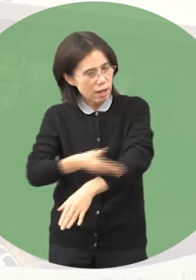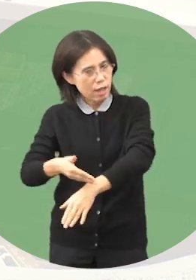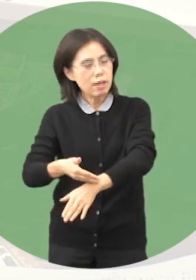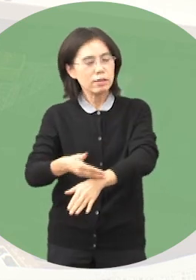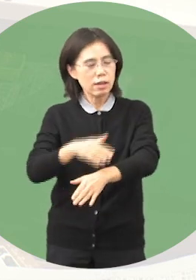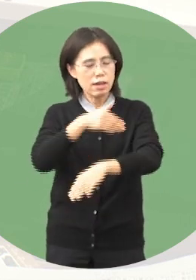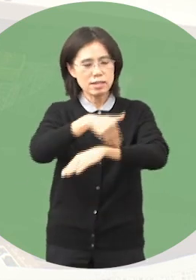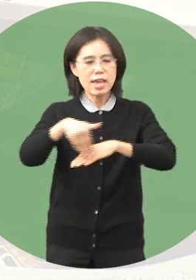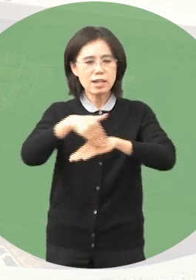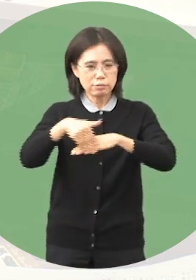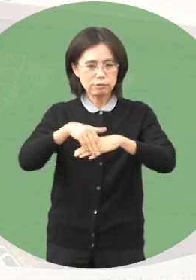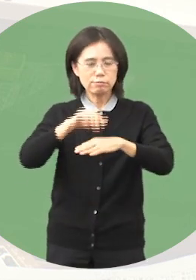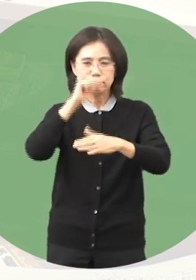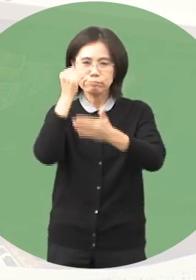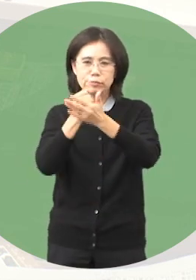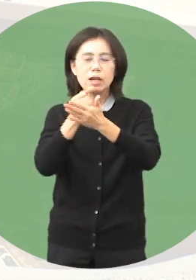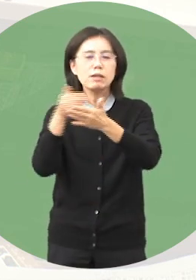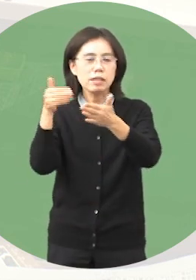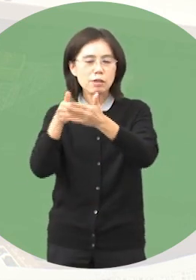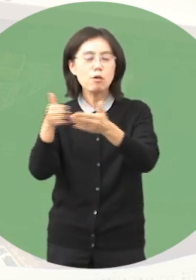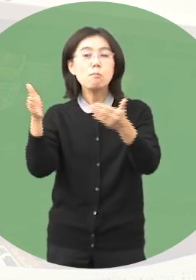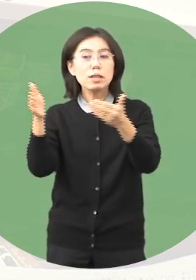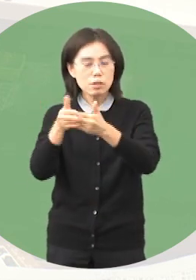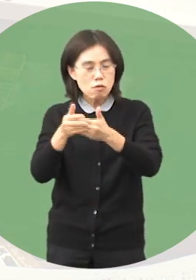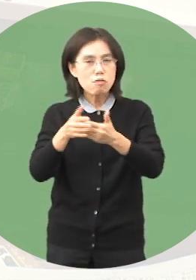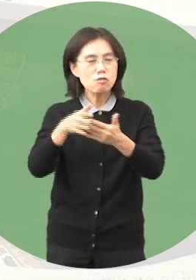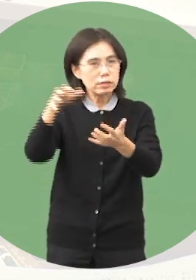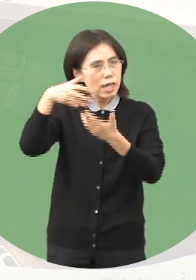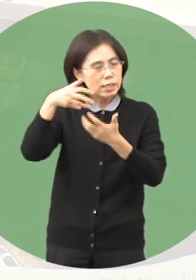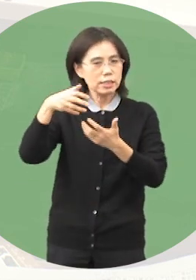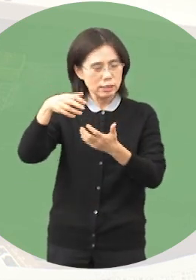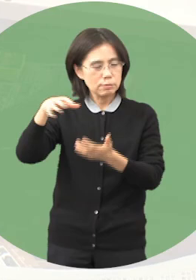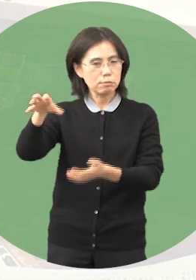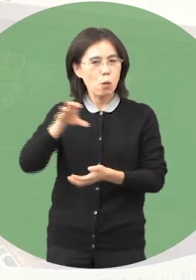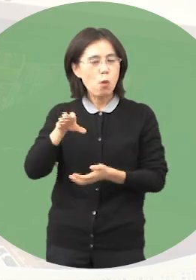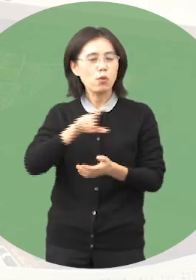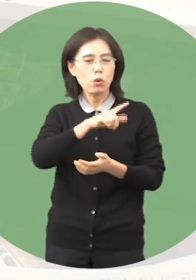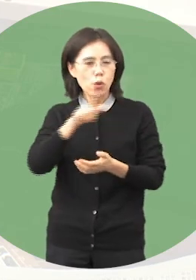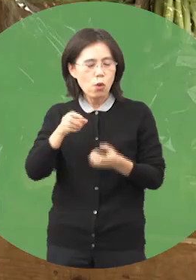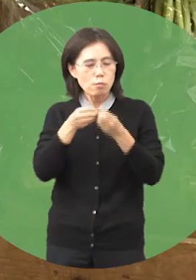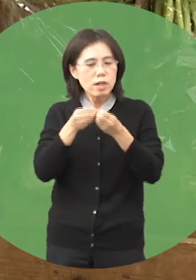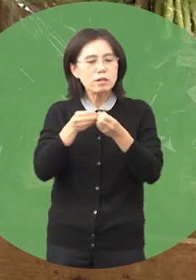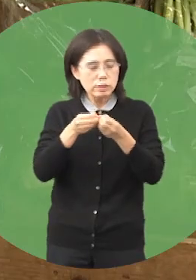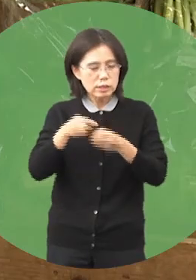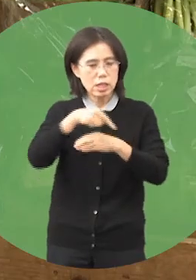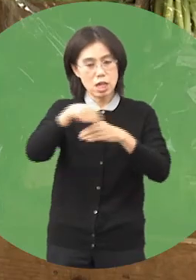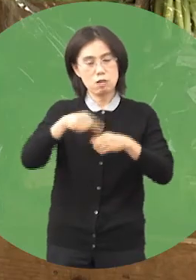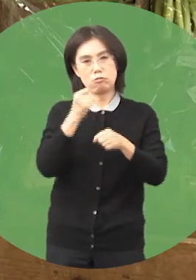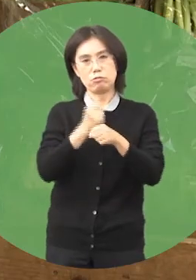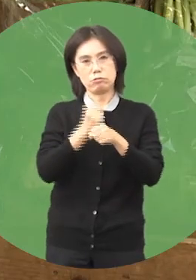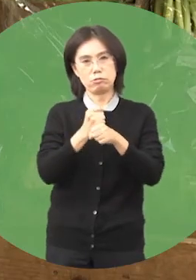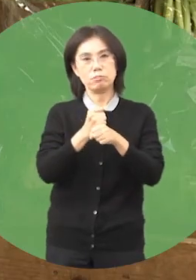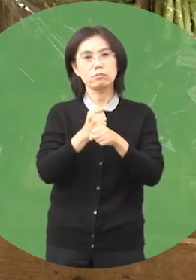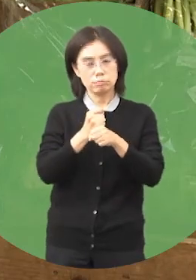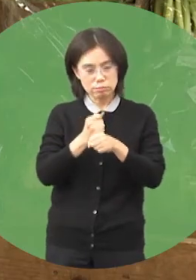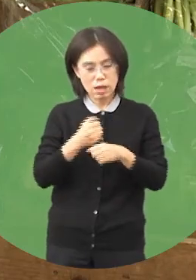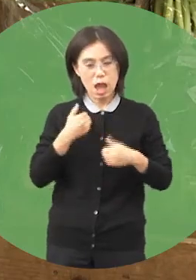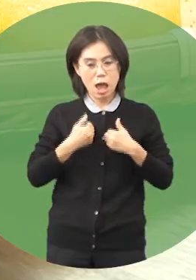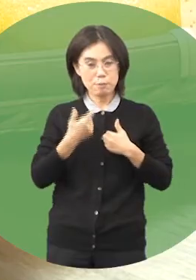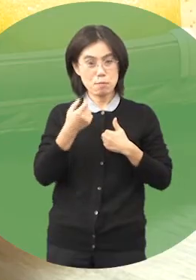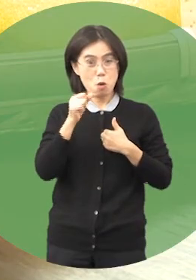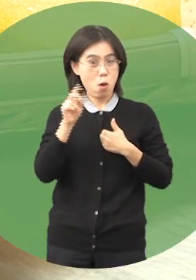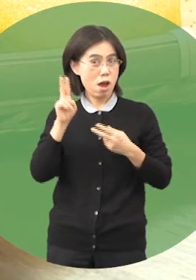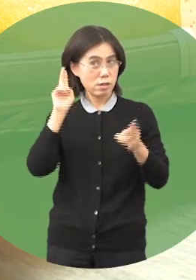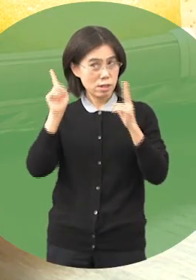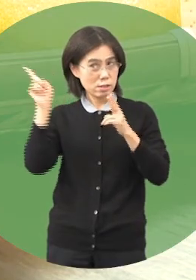までの売上や利益などを明確にして経営計画を作ります。ハッピーモアさんの場合、